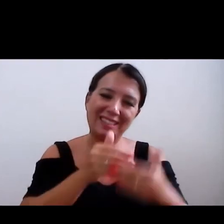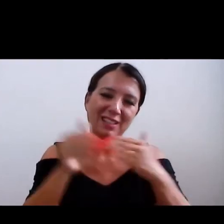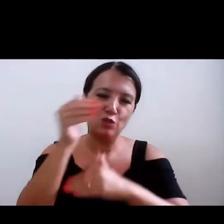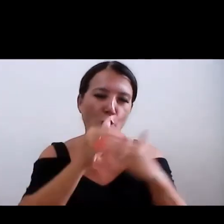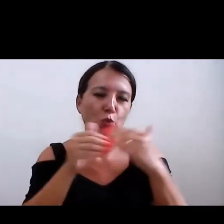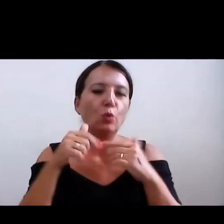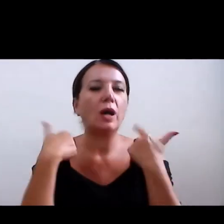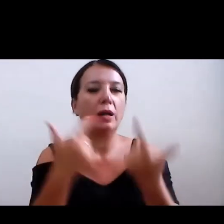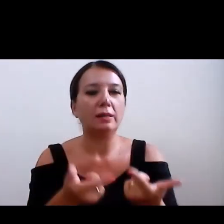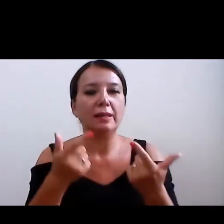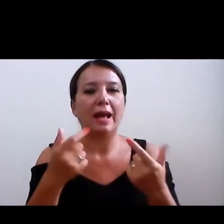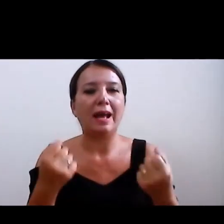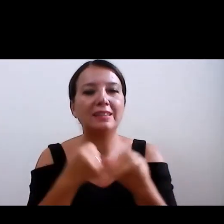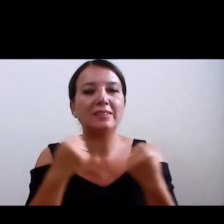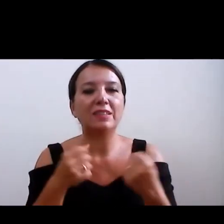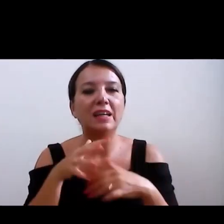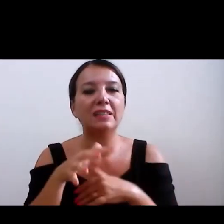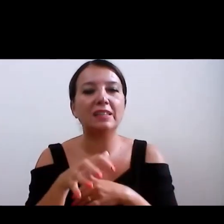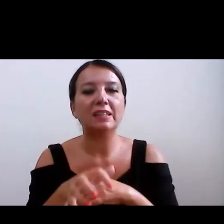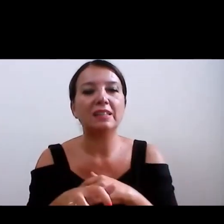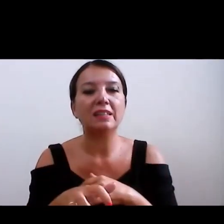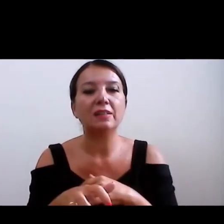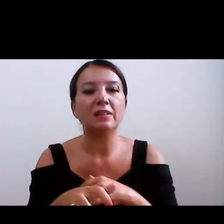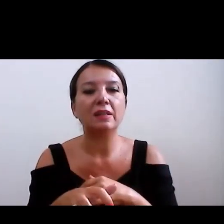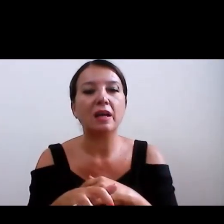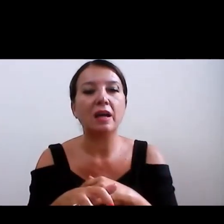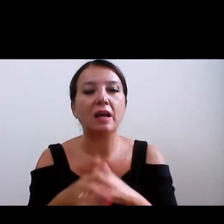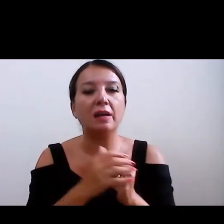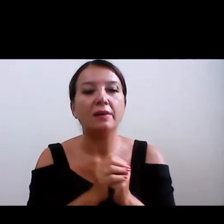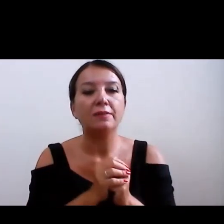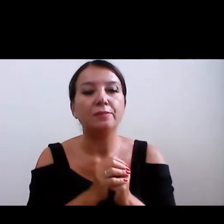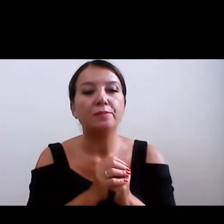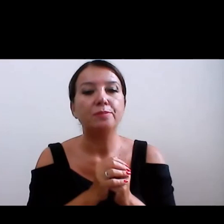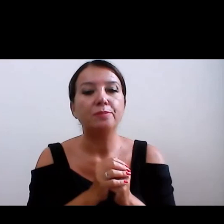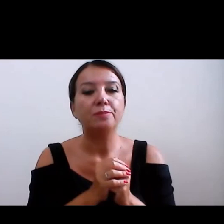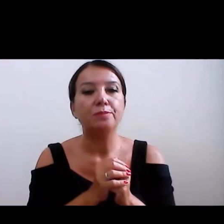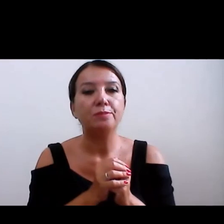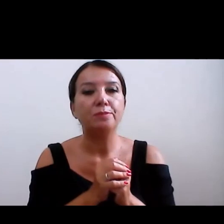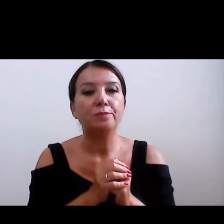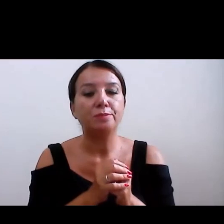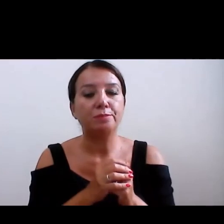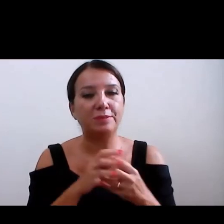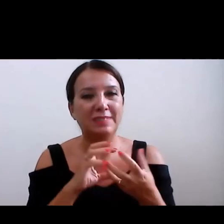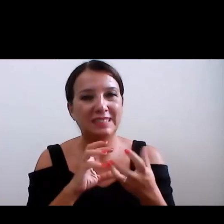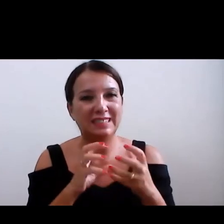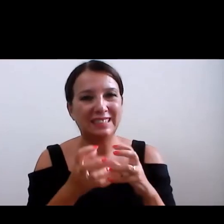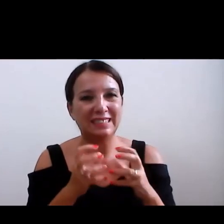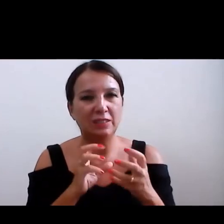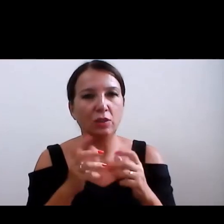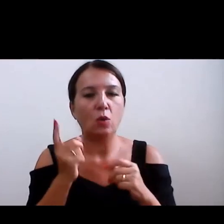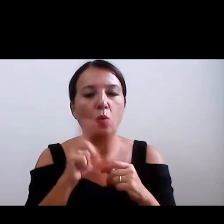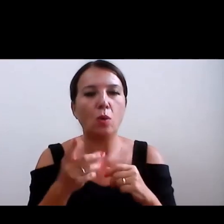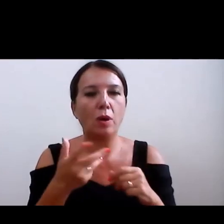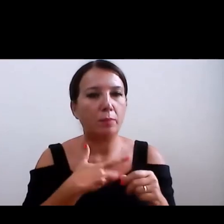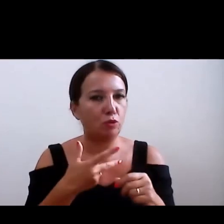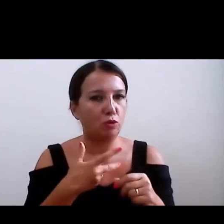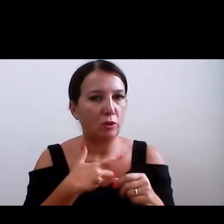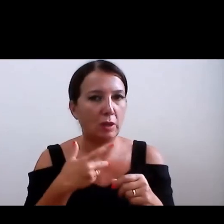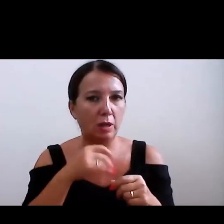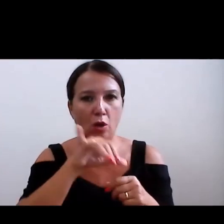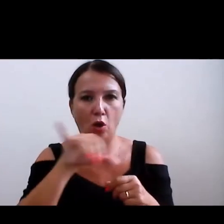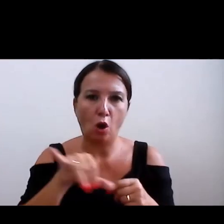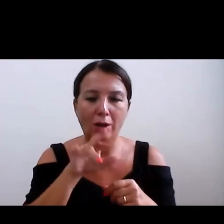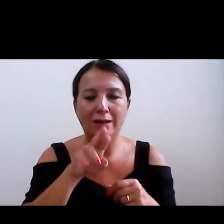dare nelle attività di recupero di rifiuti critici ancora, quali possono essere gli oli, i RAE,